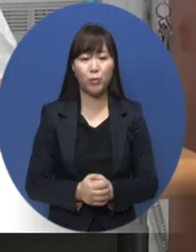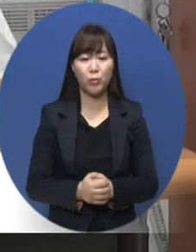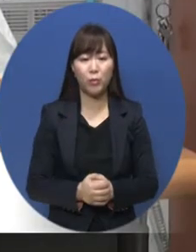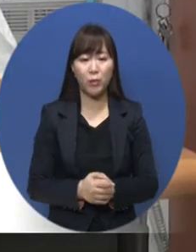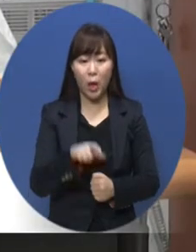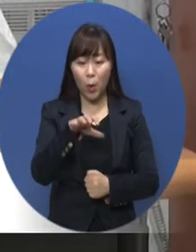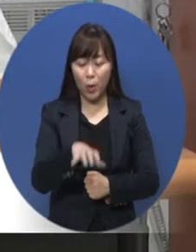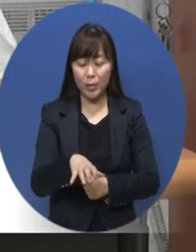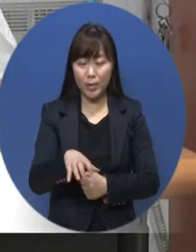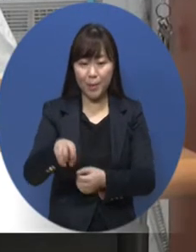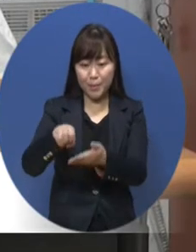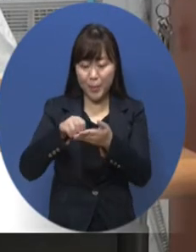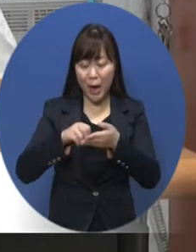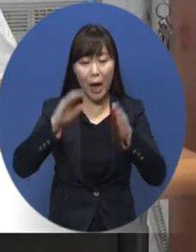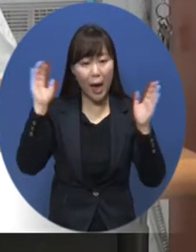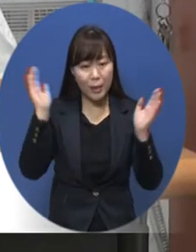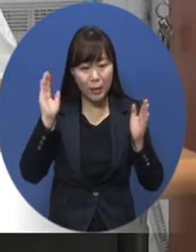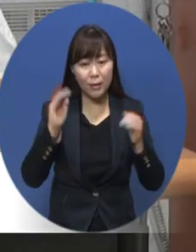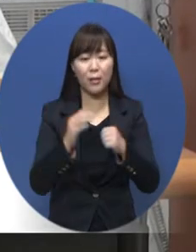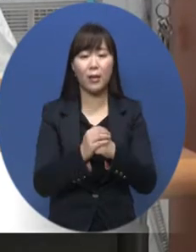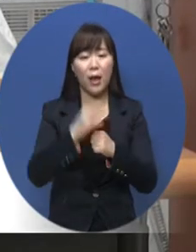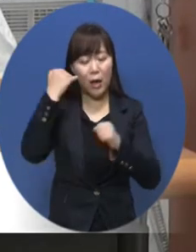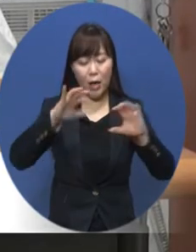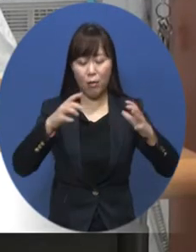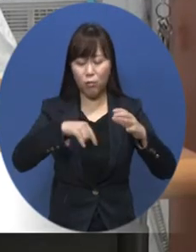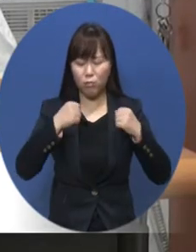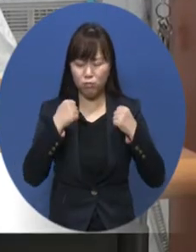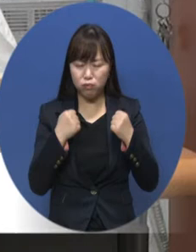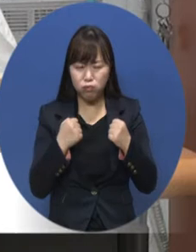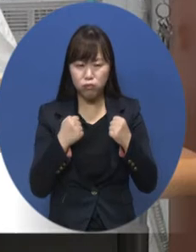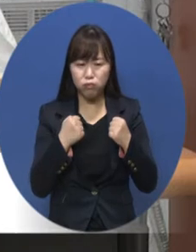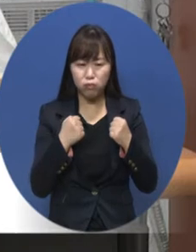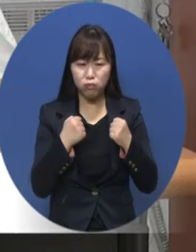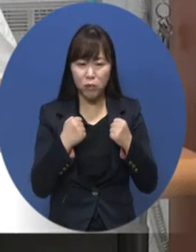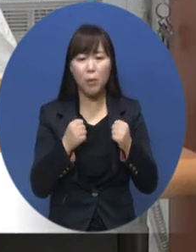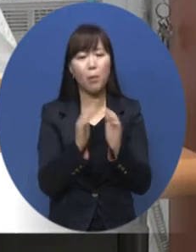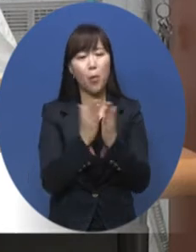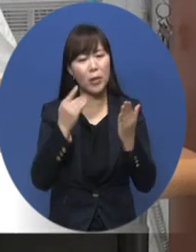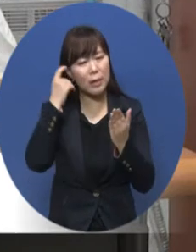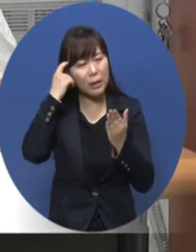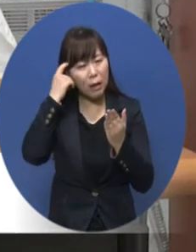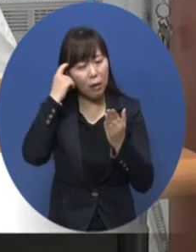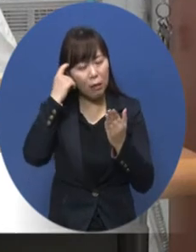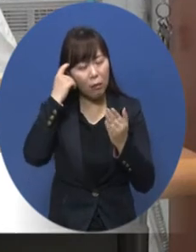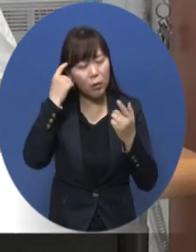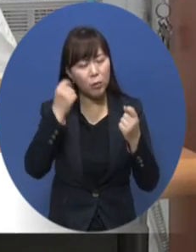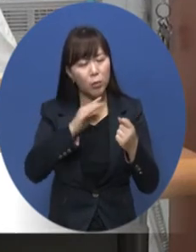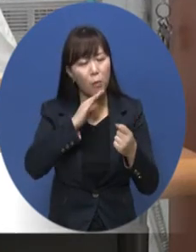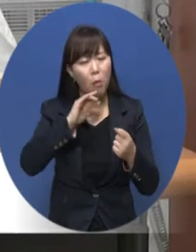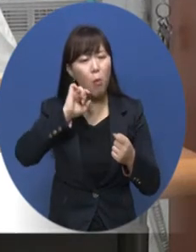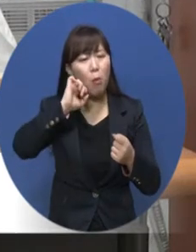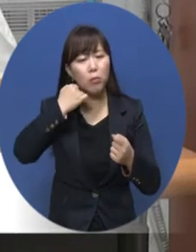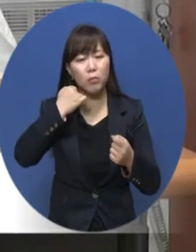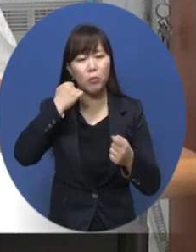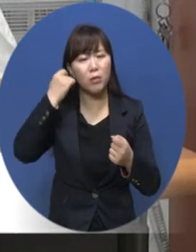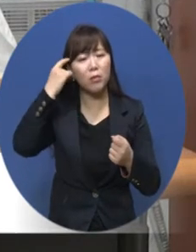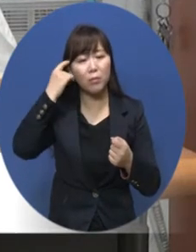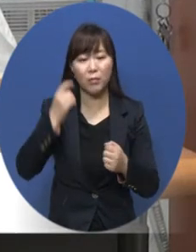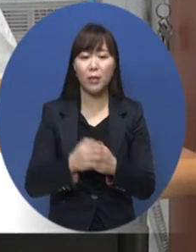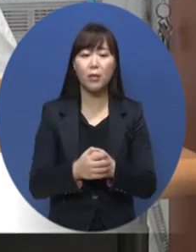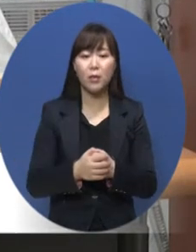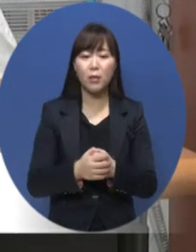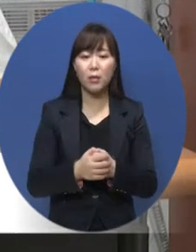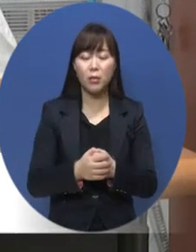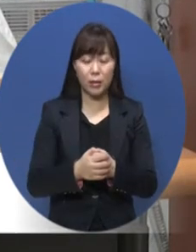한꿈학교에 온 학생들은 남한에 정착하는 것이 본인들이 생각하는 것만큼 쉽지가 않습니다.